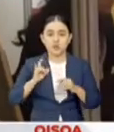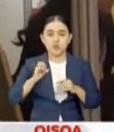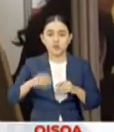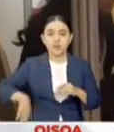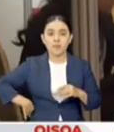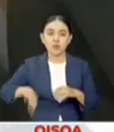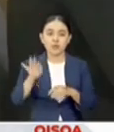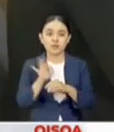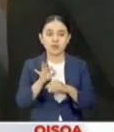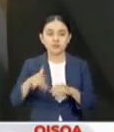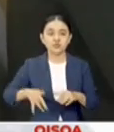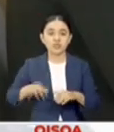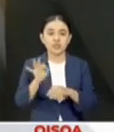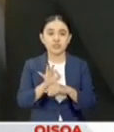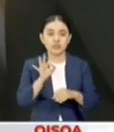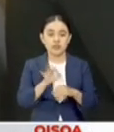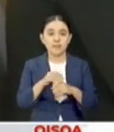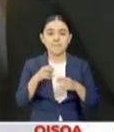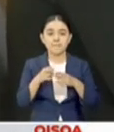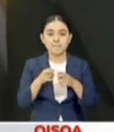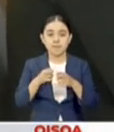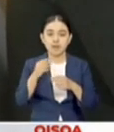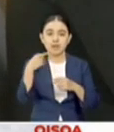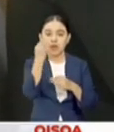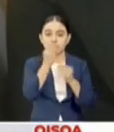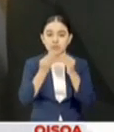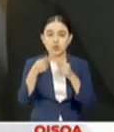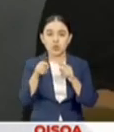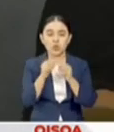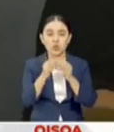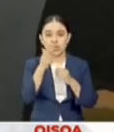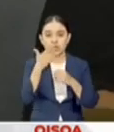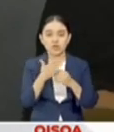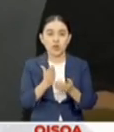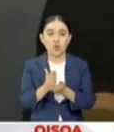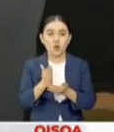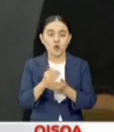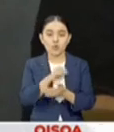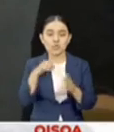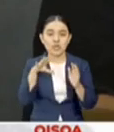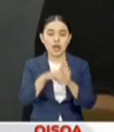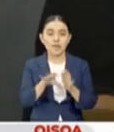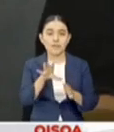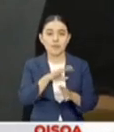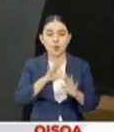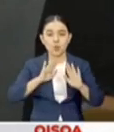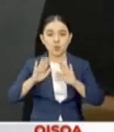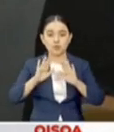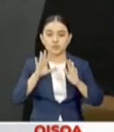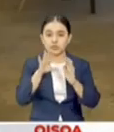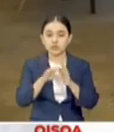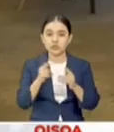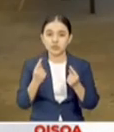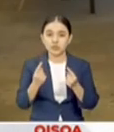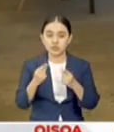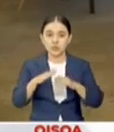buyrak kasalligi, jigar kasalliklari, plastik jarrohlik, kosmetologiya kabi 10 ga yaqin yo'nalishlarni o'z ichiga qamrab olgan ko'rgazma doirasida